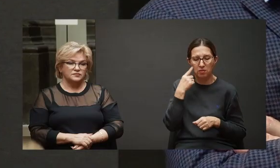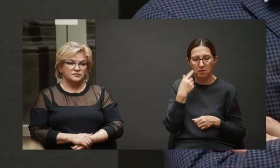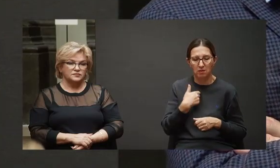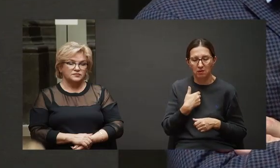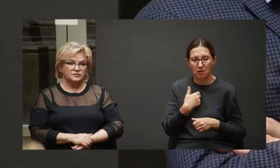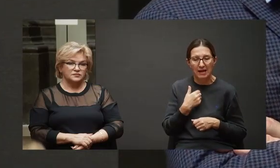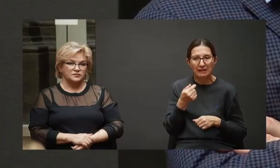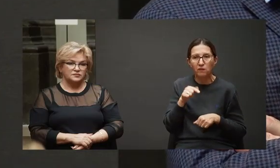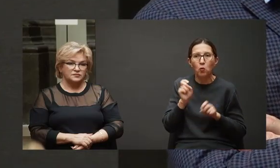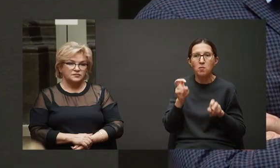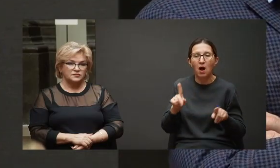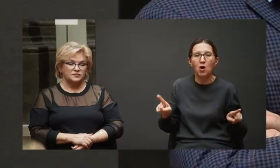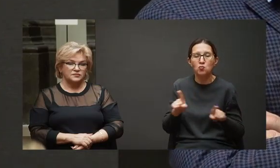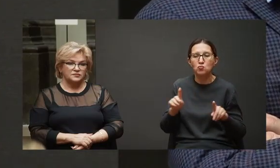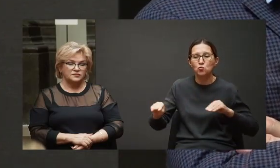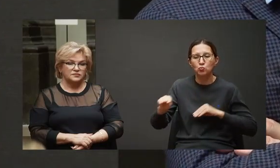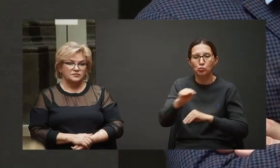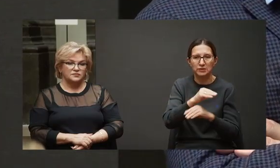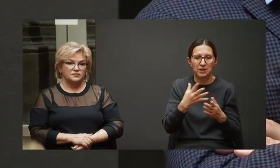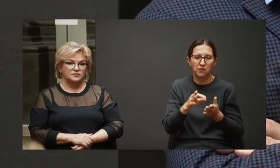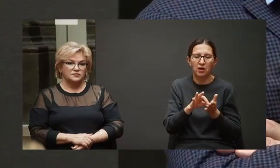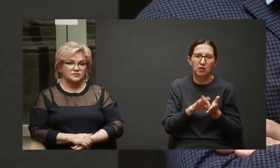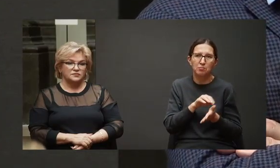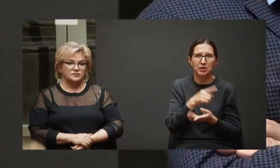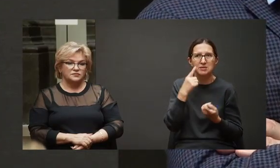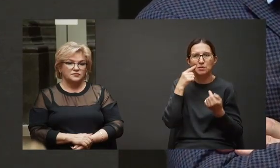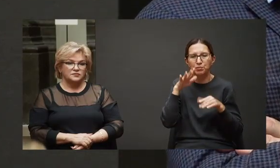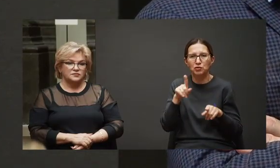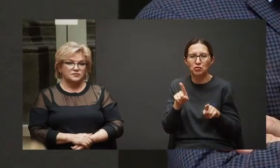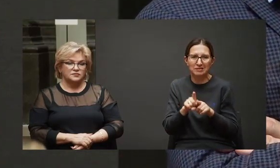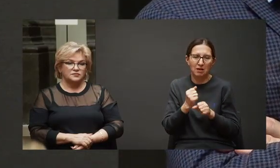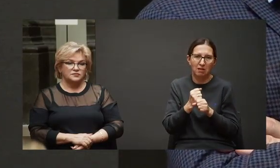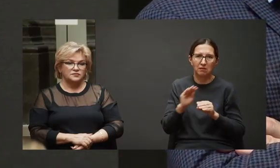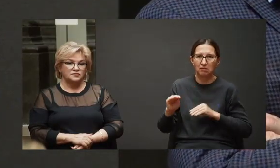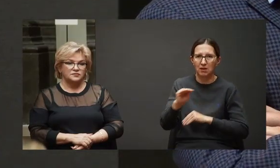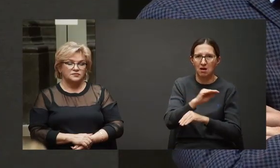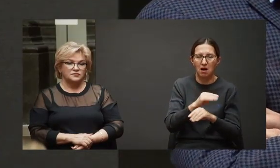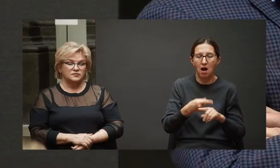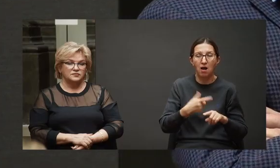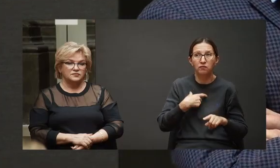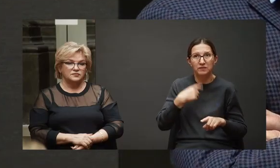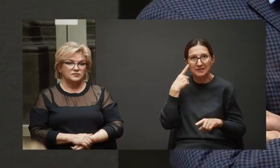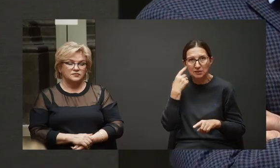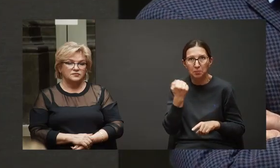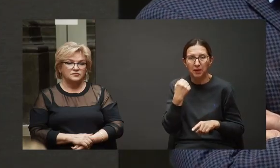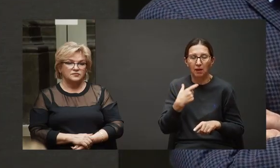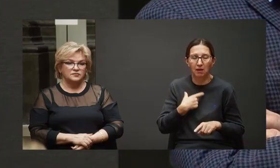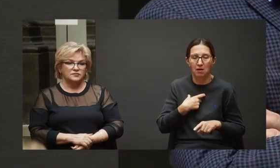как организован музей, каким принципом руководствуется, предполагает эту реакцию?